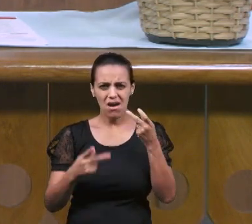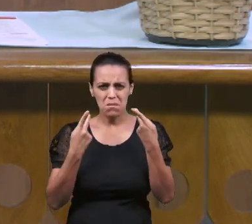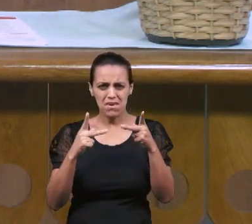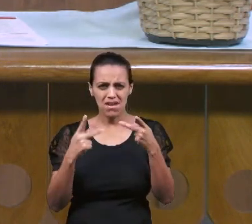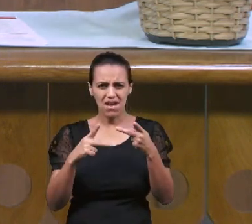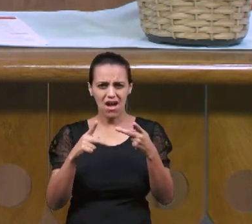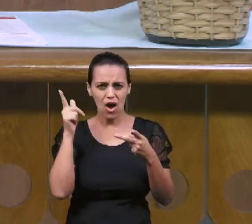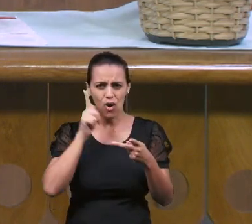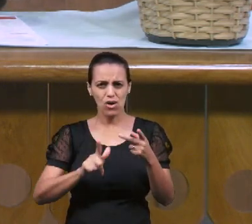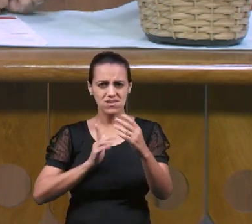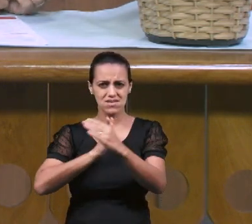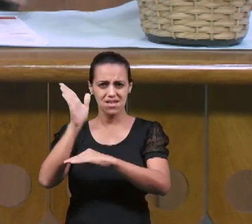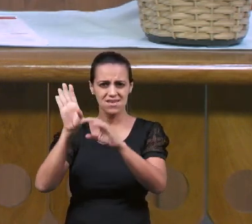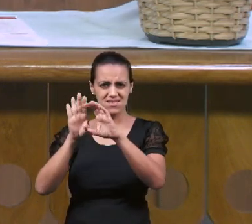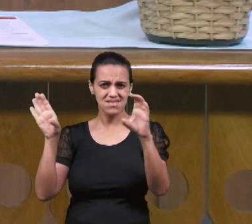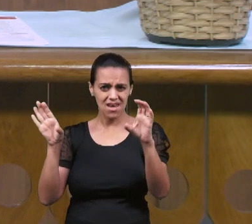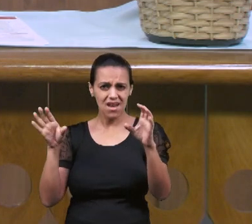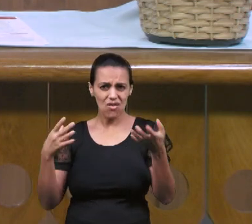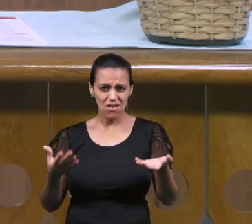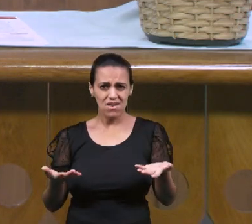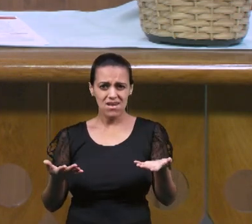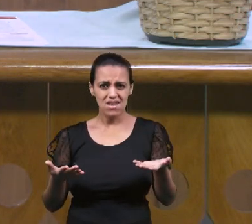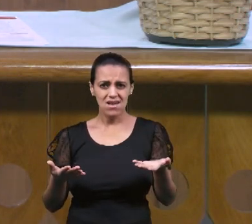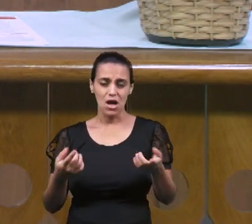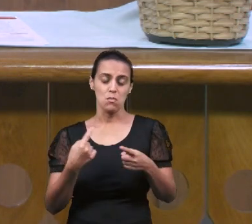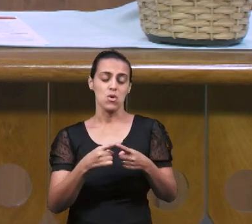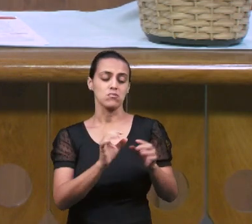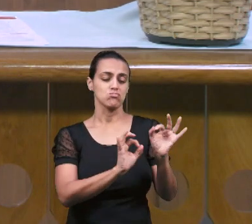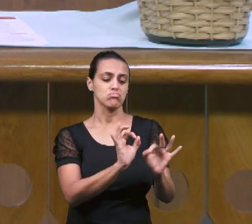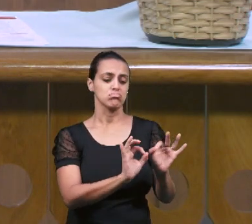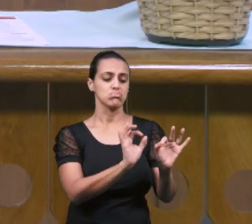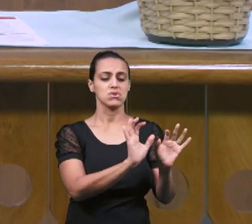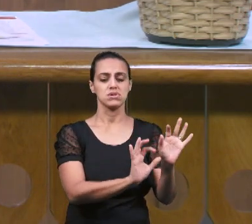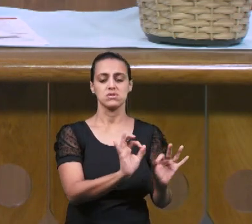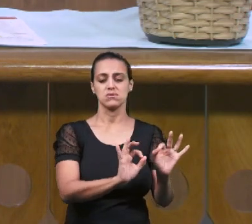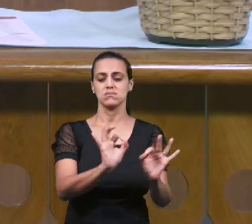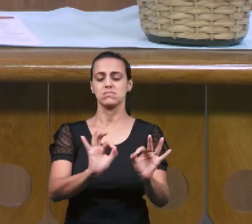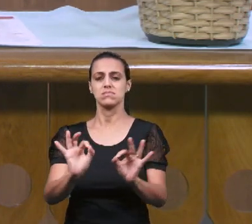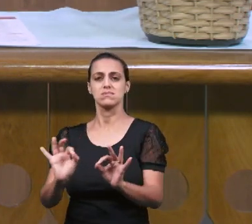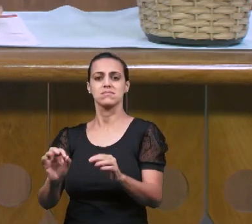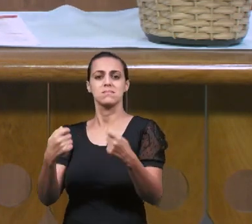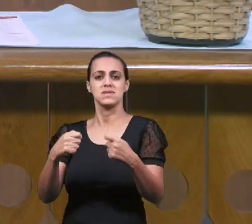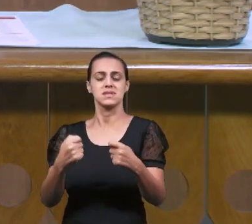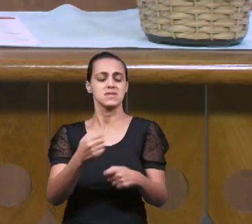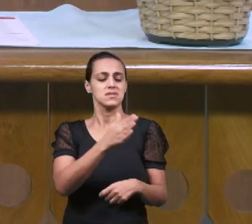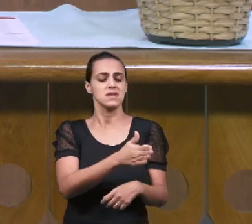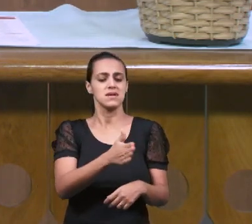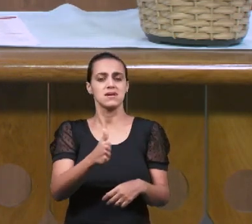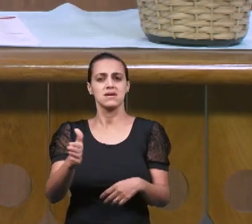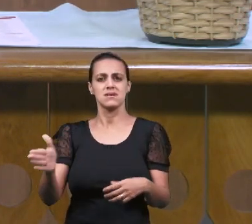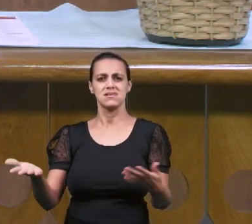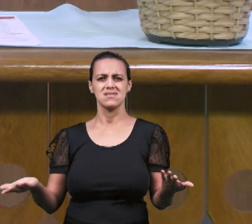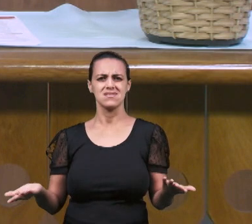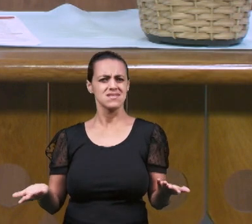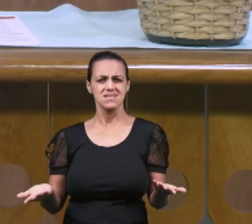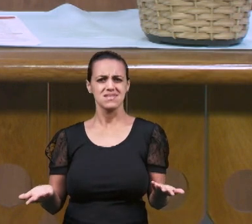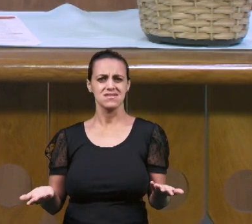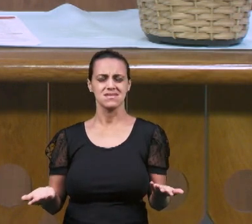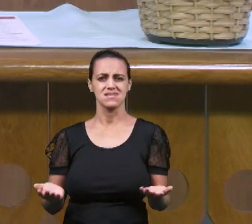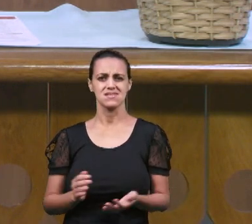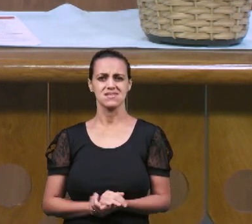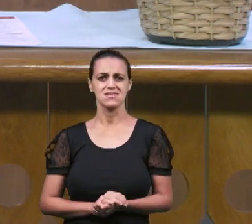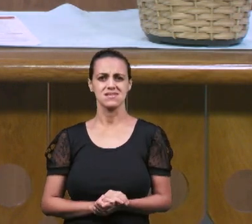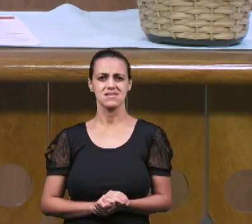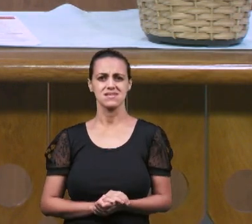comme ça, très joli, et regardez bien, on doit connaître l'Évangile et